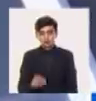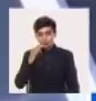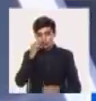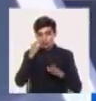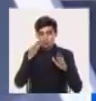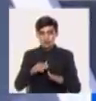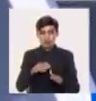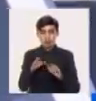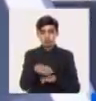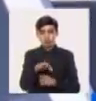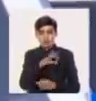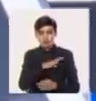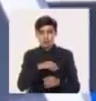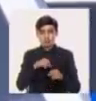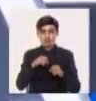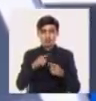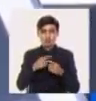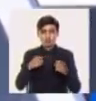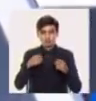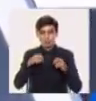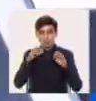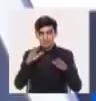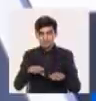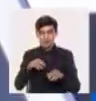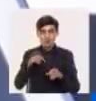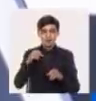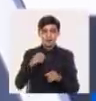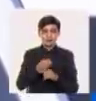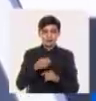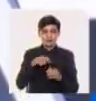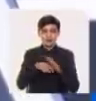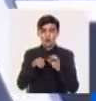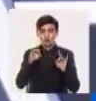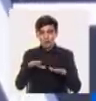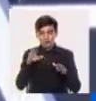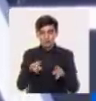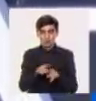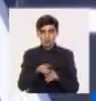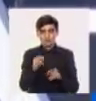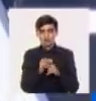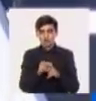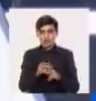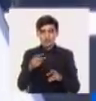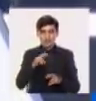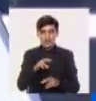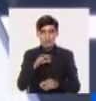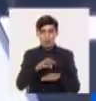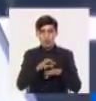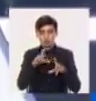Шымкентте бос тұрған тойханалар науқастарды емде орын айналу мүмкін. Қала әкімі Мұрат Әйтенов қажет болған жағдайда